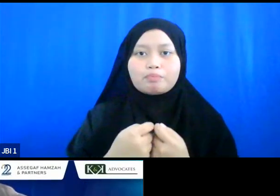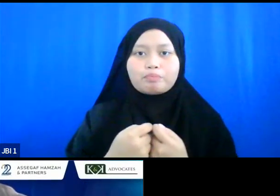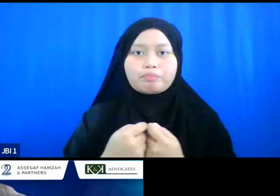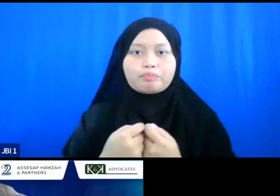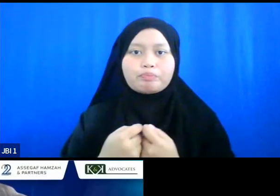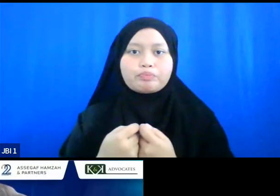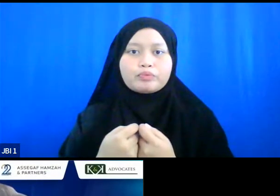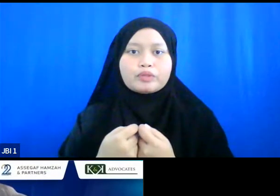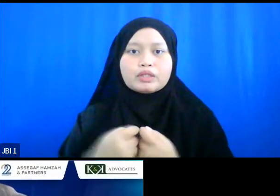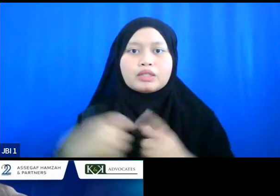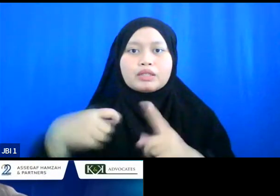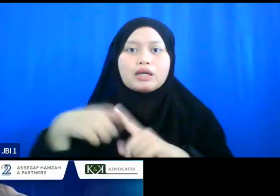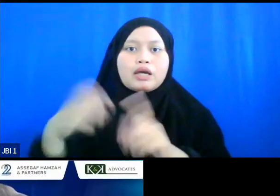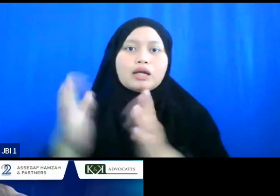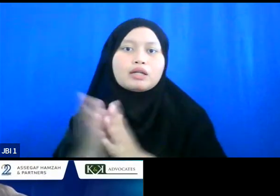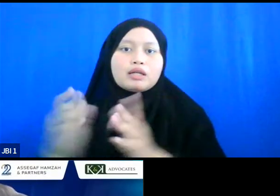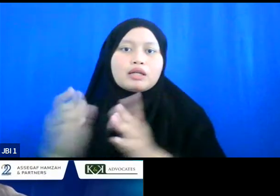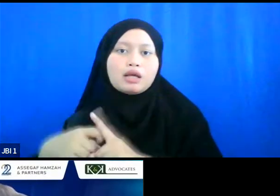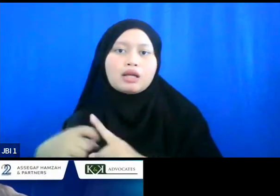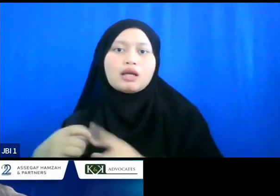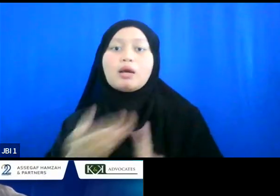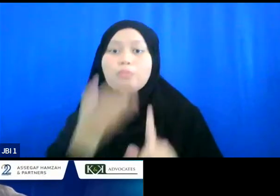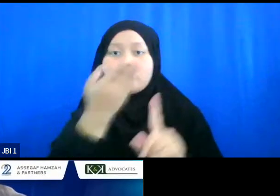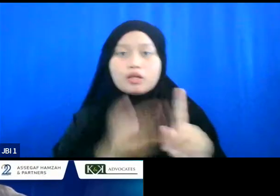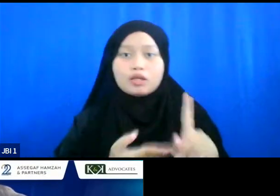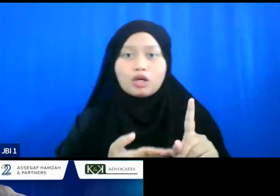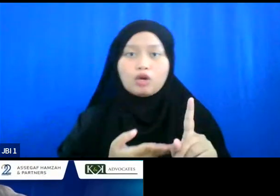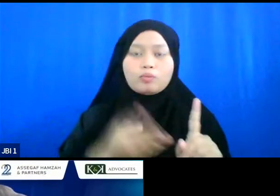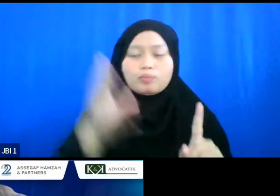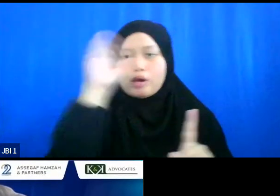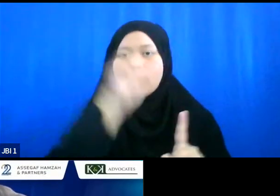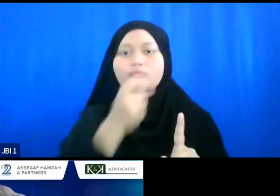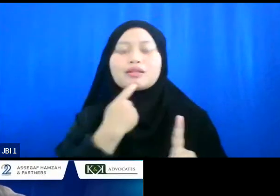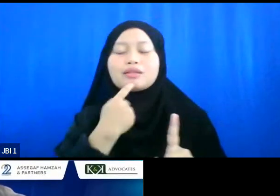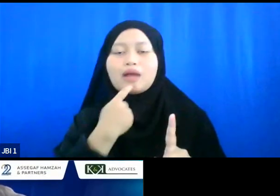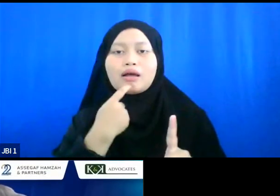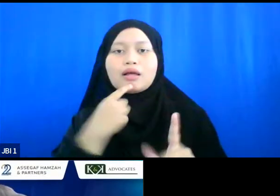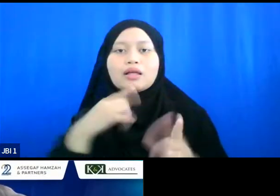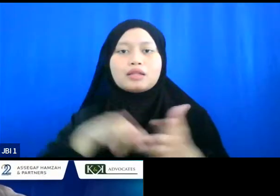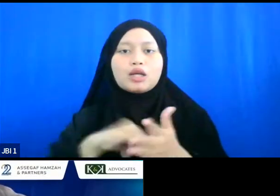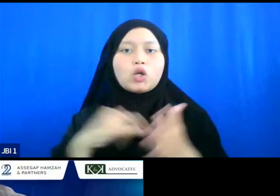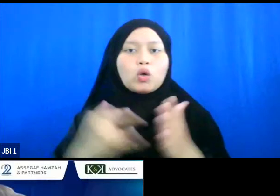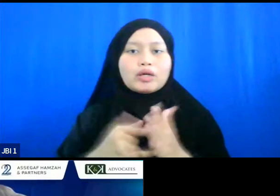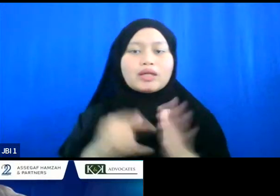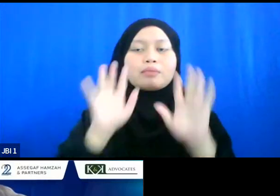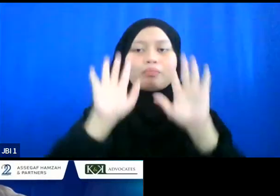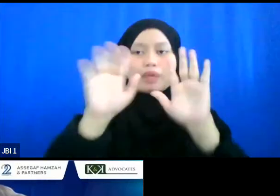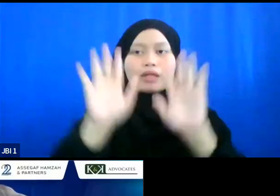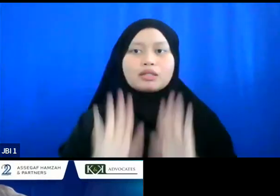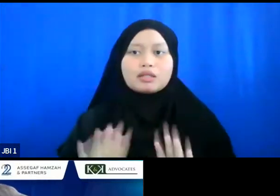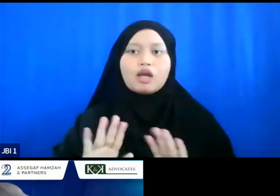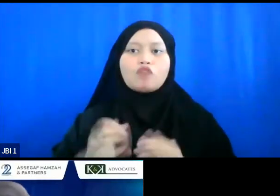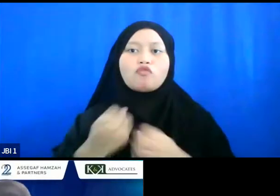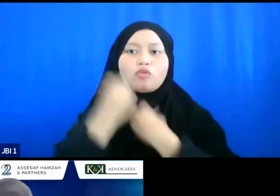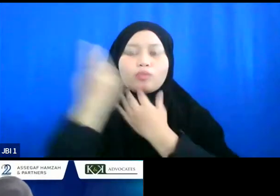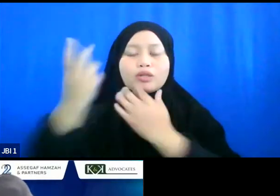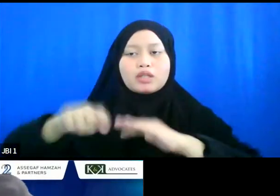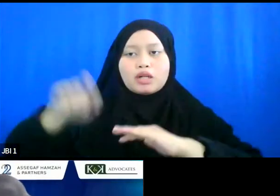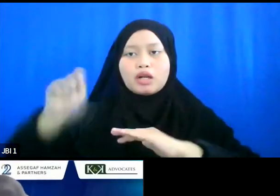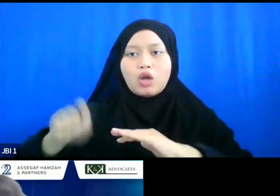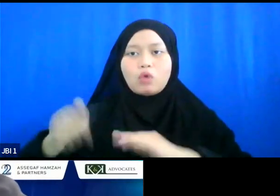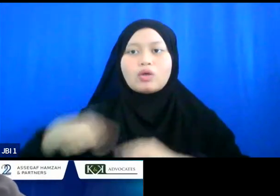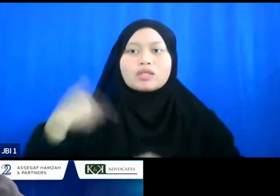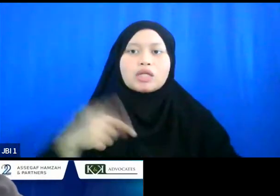trailblazers adalah terkait dengan teknologi media encoder communication lo di Indonesia beliau sudah sering menulis